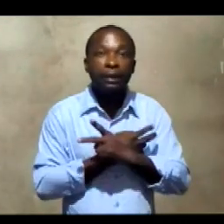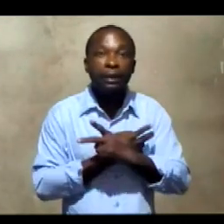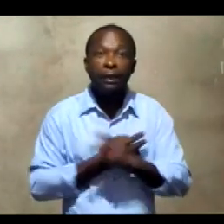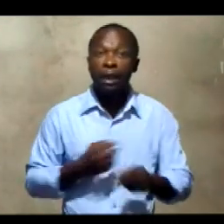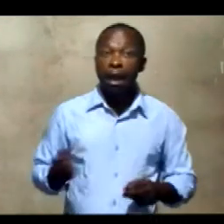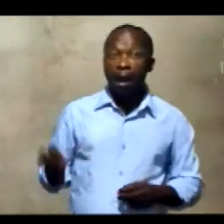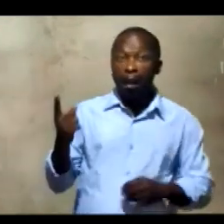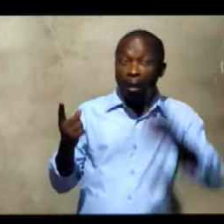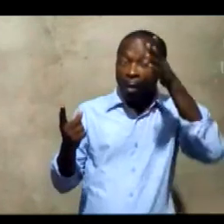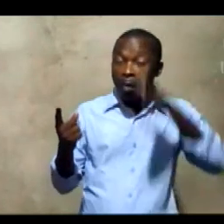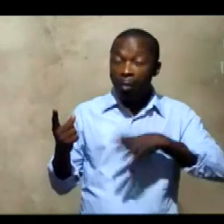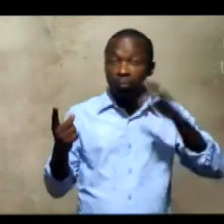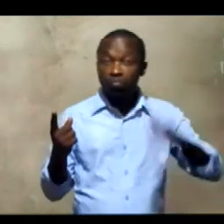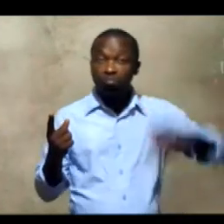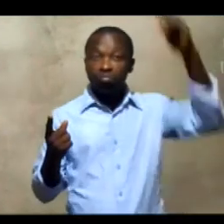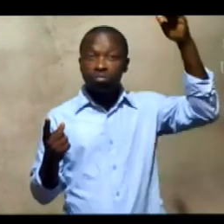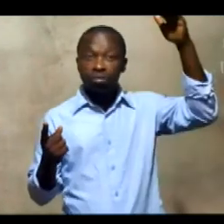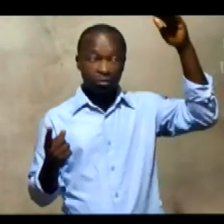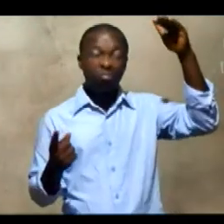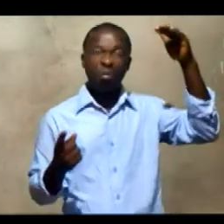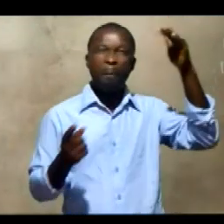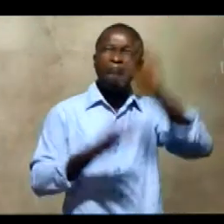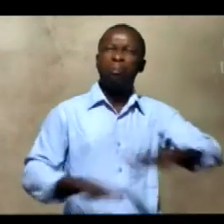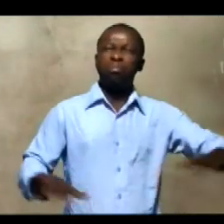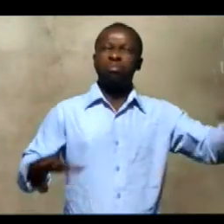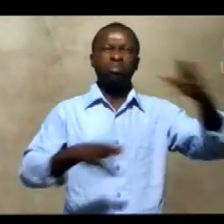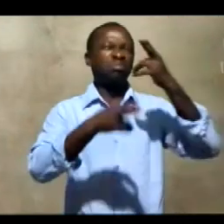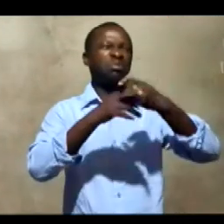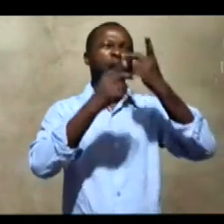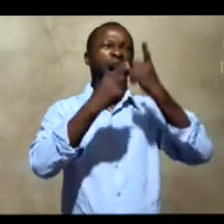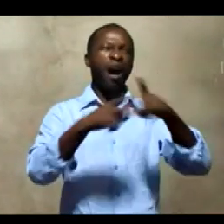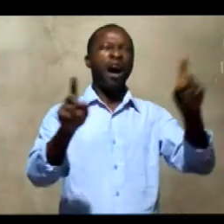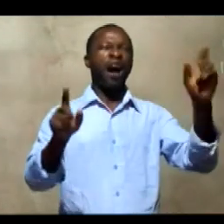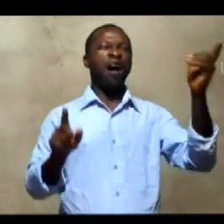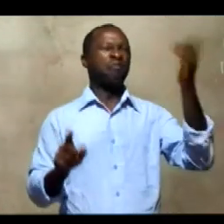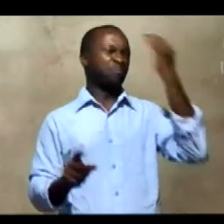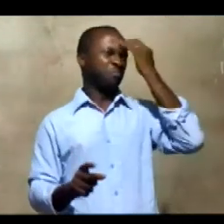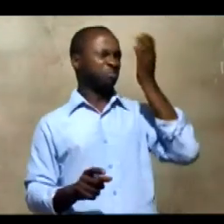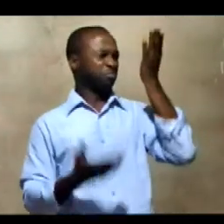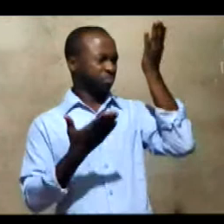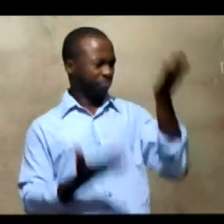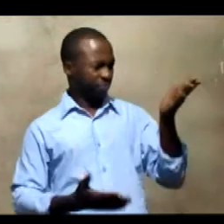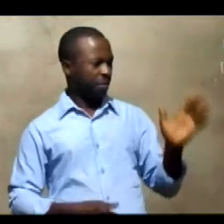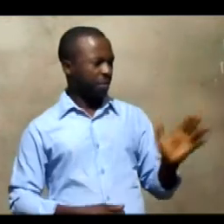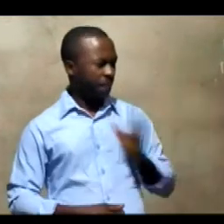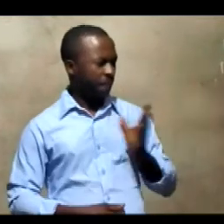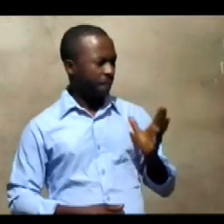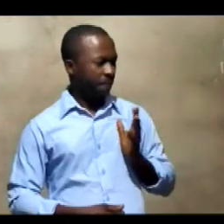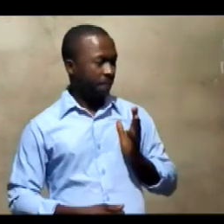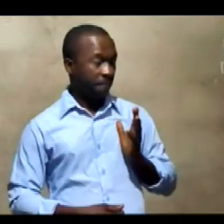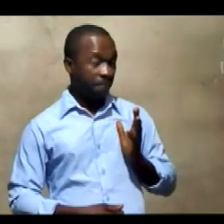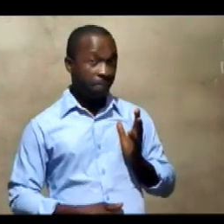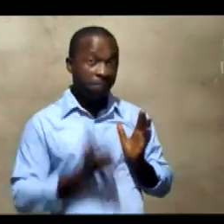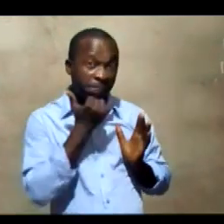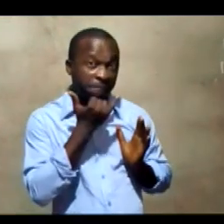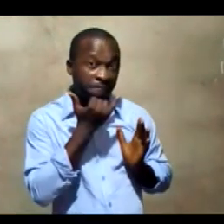des relations indécentes avec un jeune de 15 ans au quartier Milon depuis des années. Fatigué des abus, l'adolescent a dénoncé son